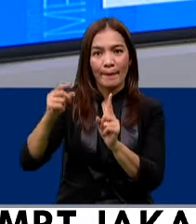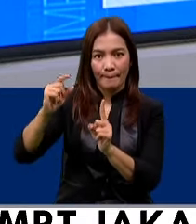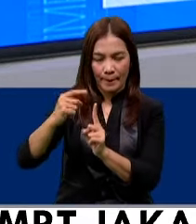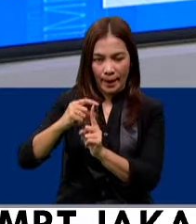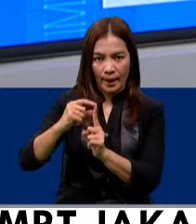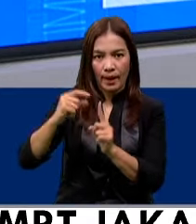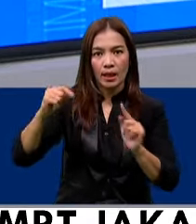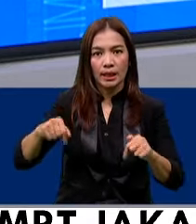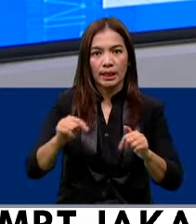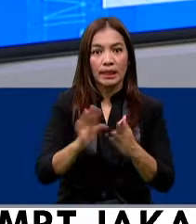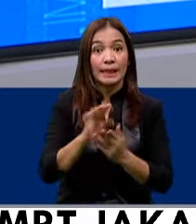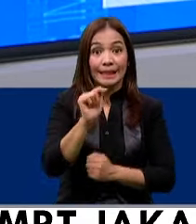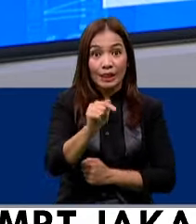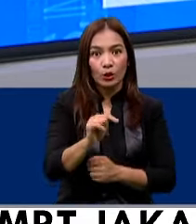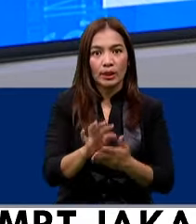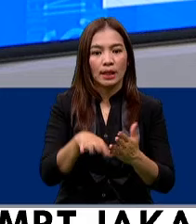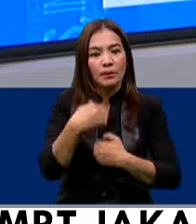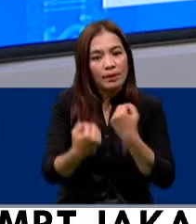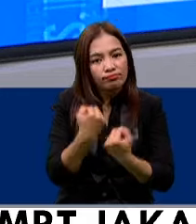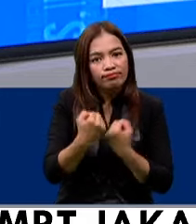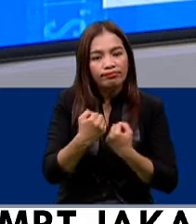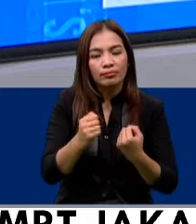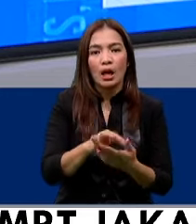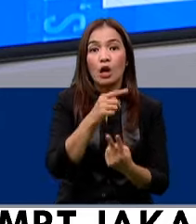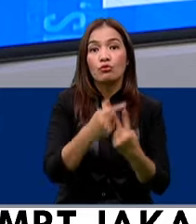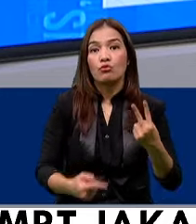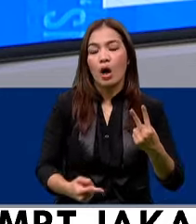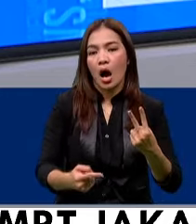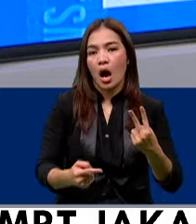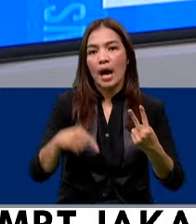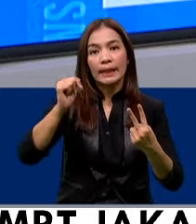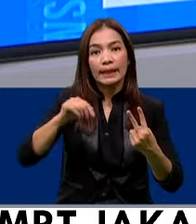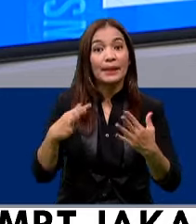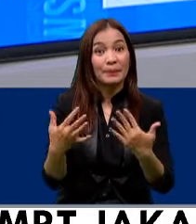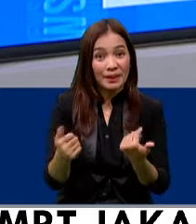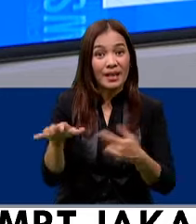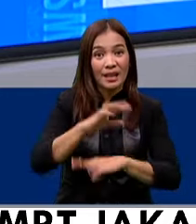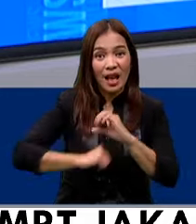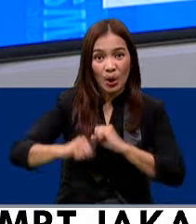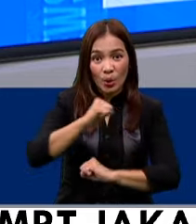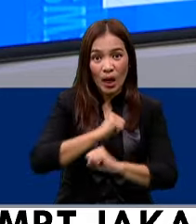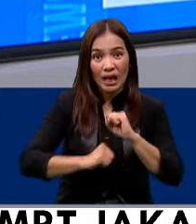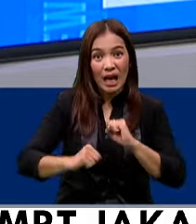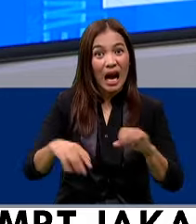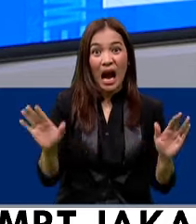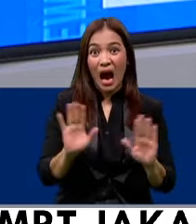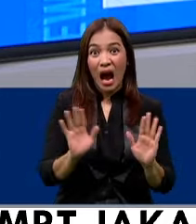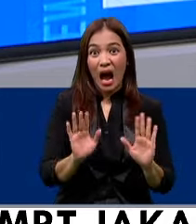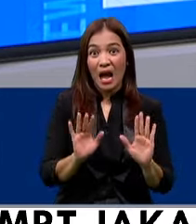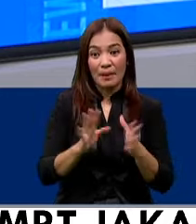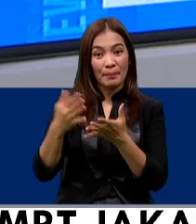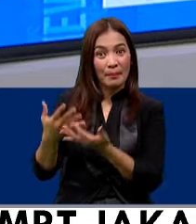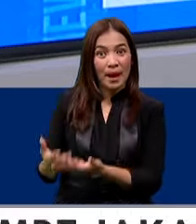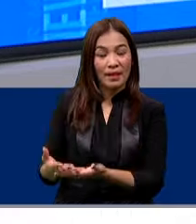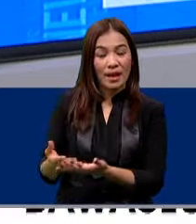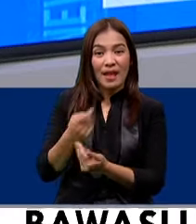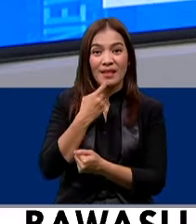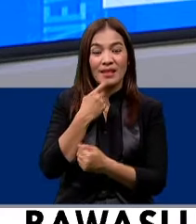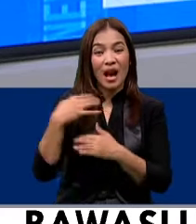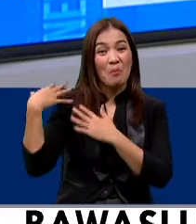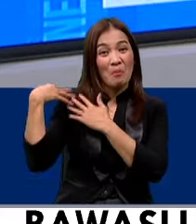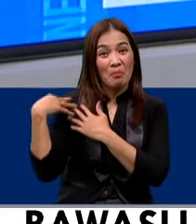pertanyaannya adalah eh Apakah dua hal itu bisa dilakukan tanpa memperberat lagi beban